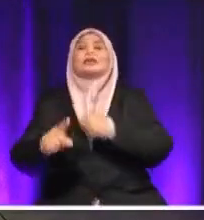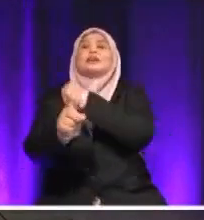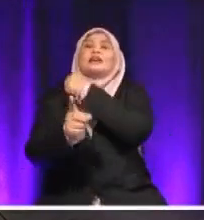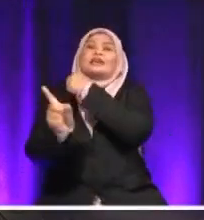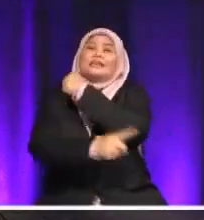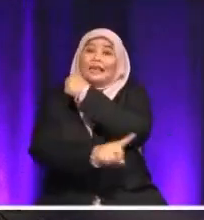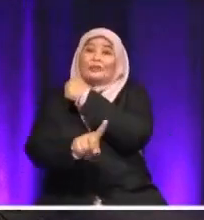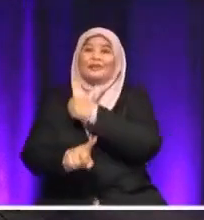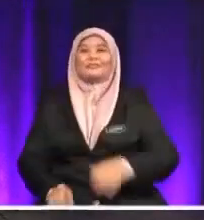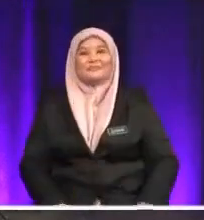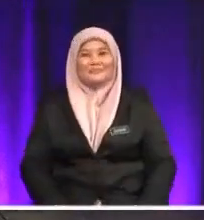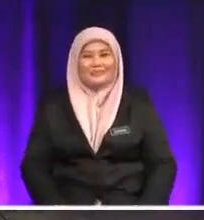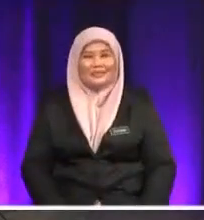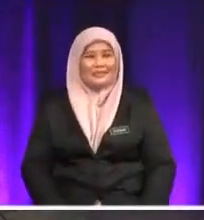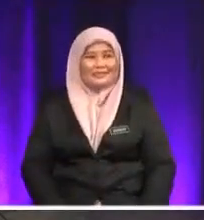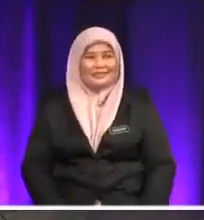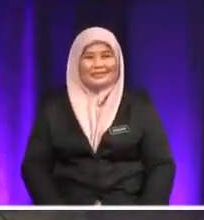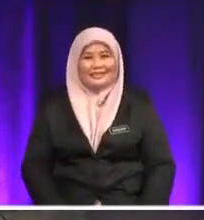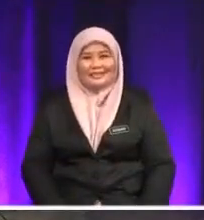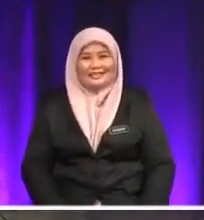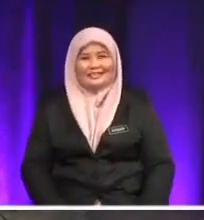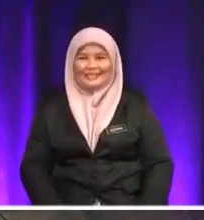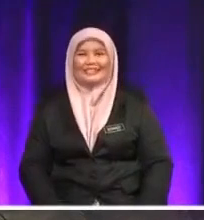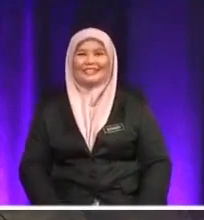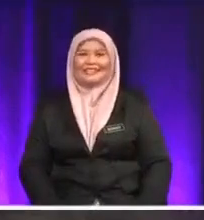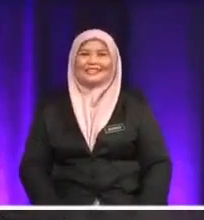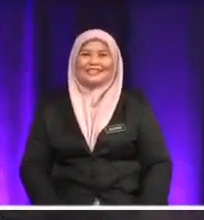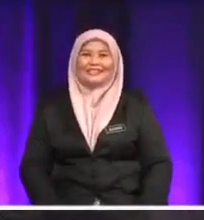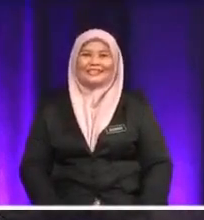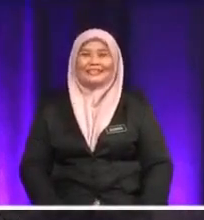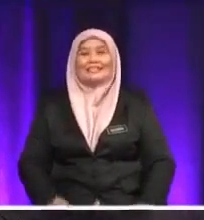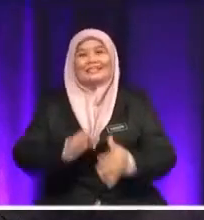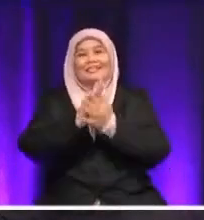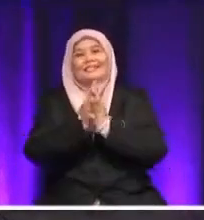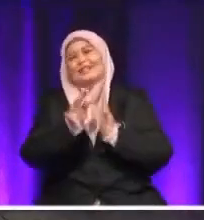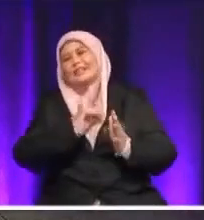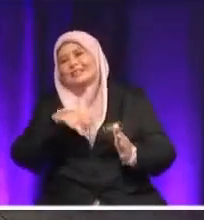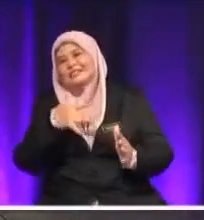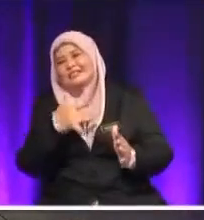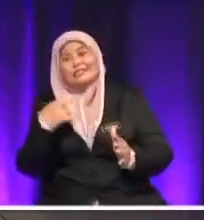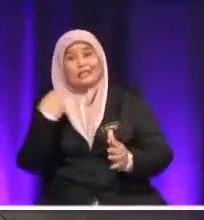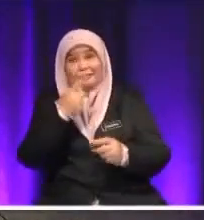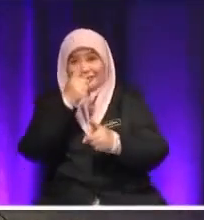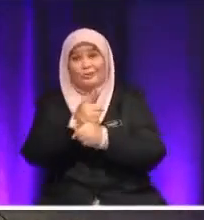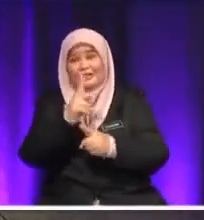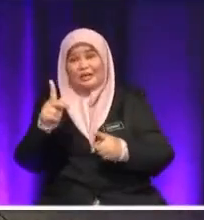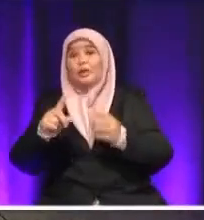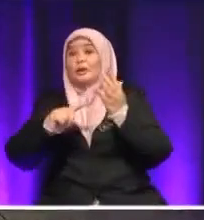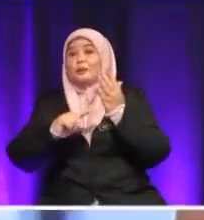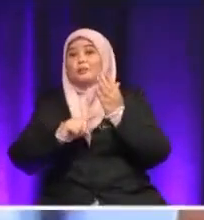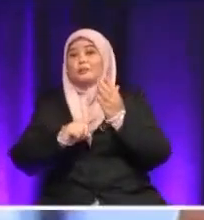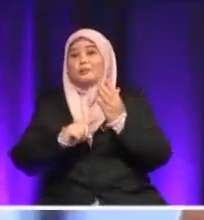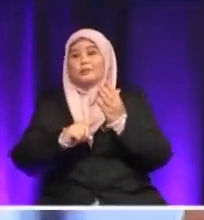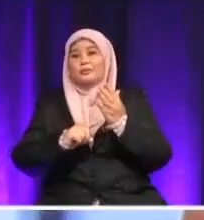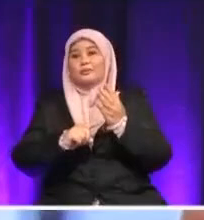Ustaz? Teruskan, Hakim. Dekat sini, Ustaz. Okey, cepat sikit. Dekat sikit. Pandai dia. Baik. Jadi, yang ni pun saya rasa kita betulkan menggunakan